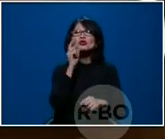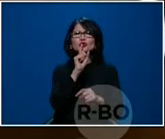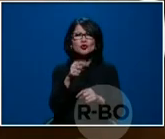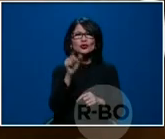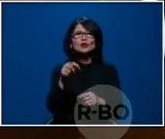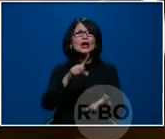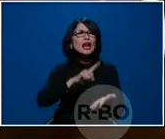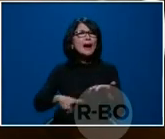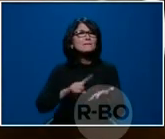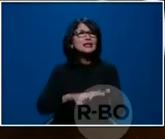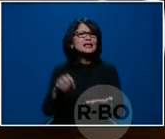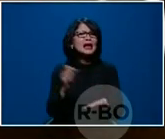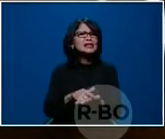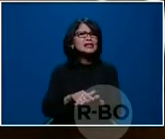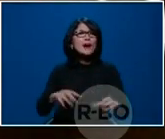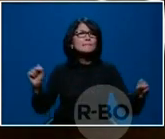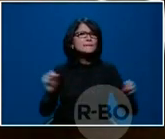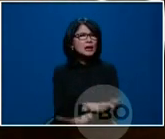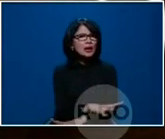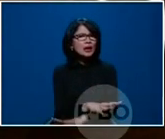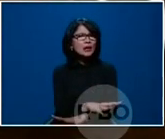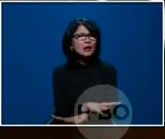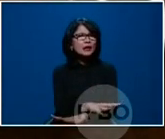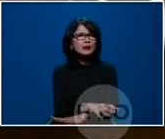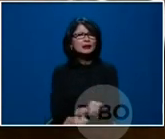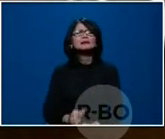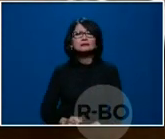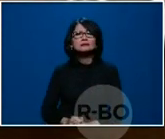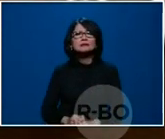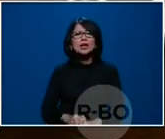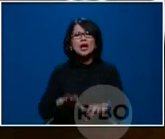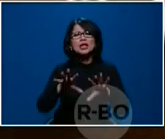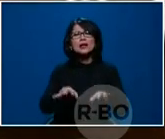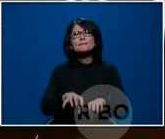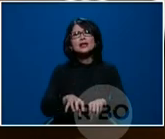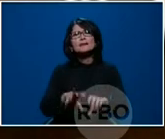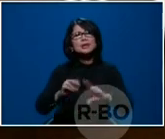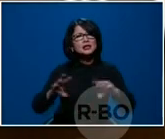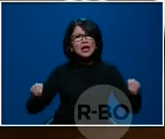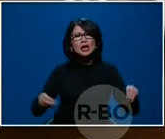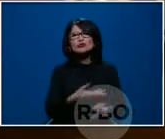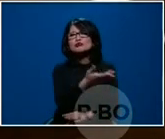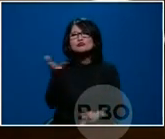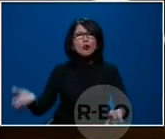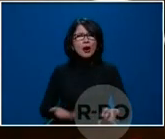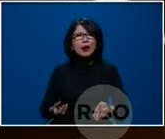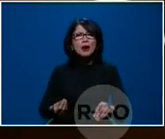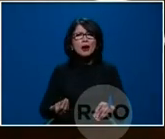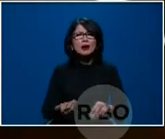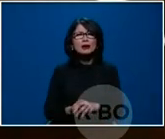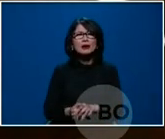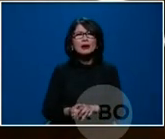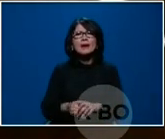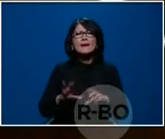praktik karena itu yang dimunculkan nomor satu lapangan pekerjaan bagi semua lapangan pekerjaan membuat